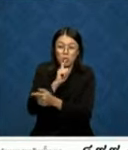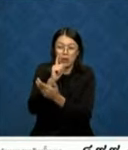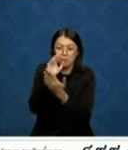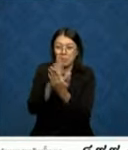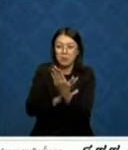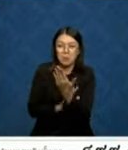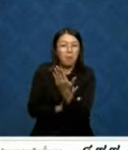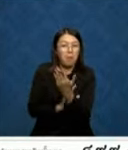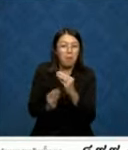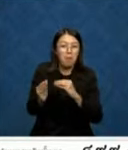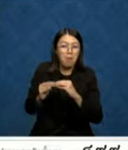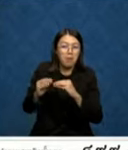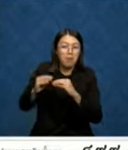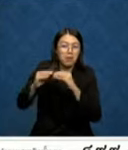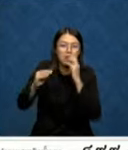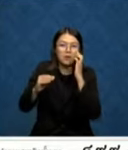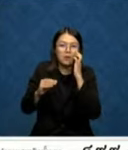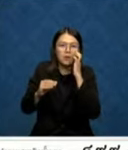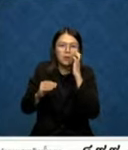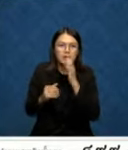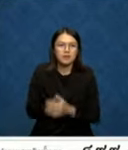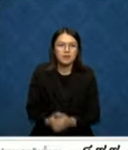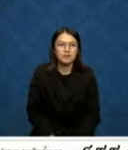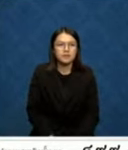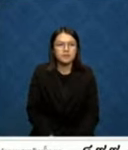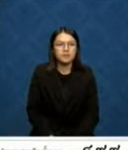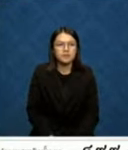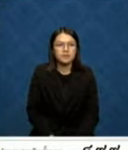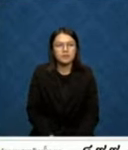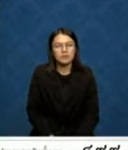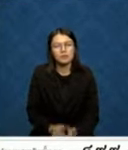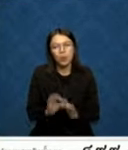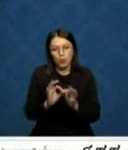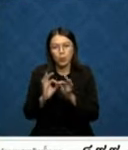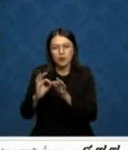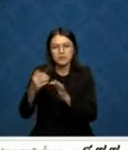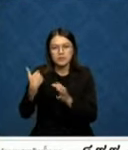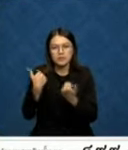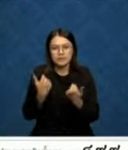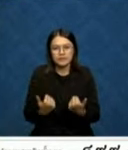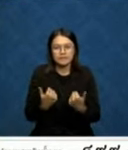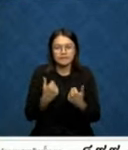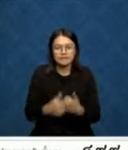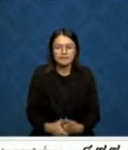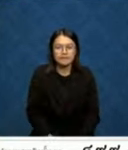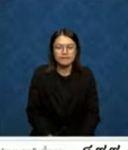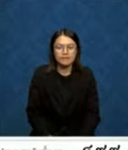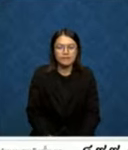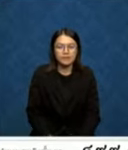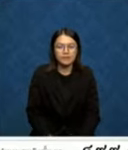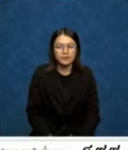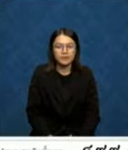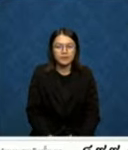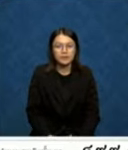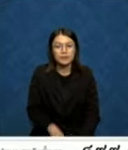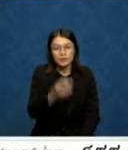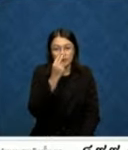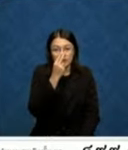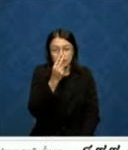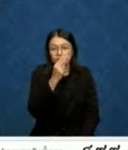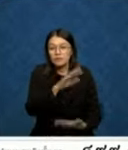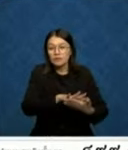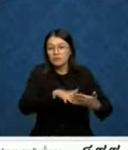ขึ้นในอัตราเร่งที่น่าเป็นห่วงที่กำลังเป็นอยู่ในขณะนี้ถ้าท่านได้ดู